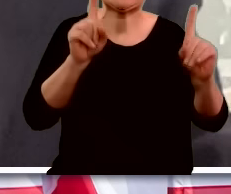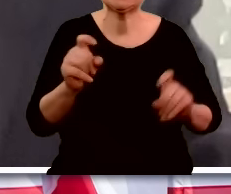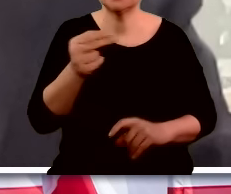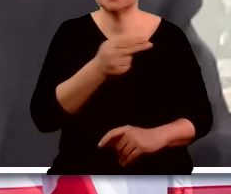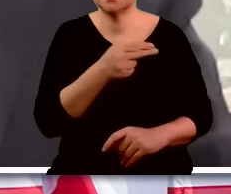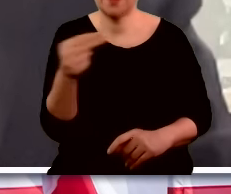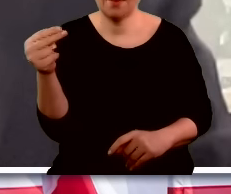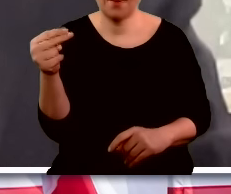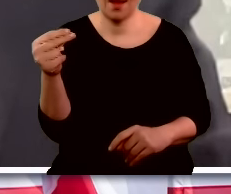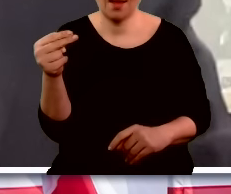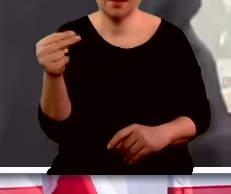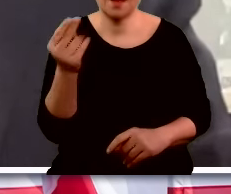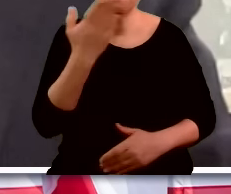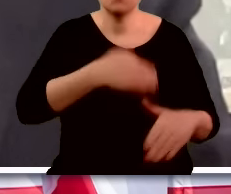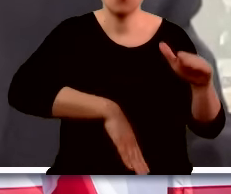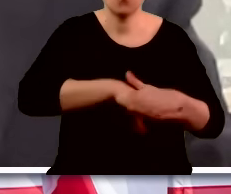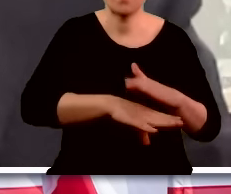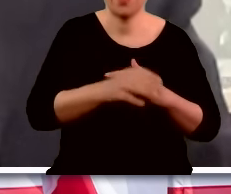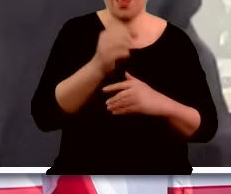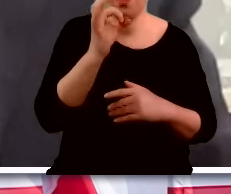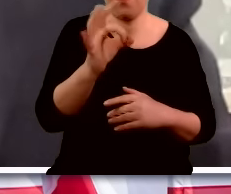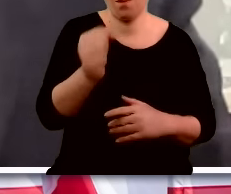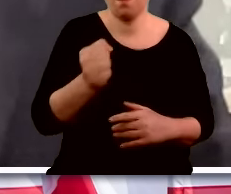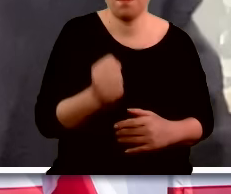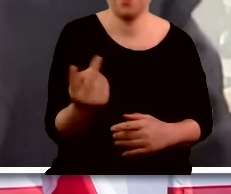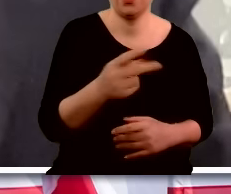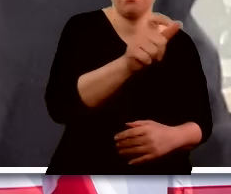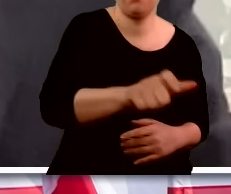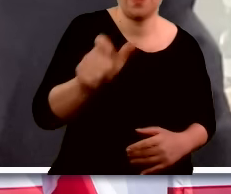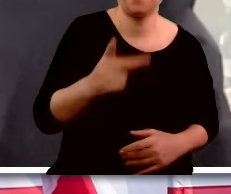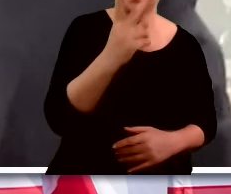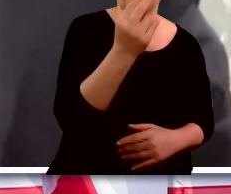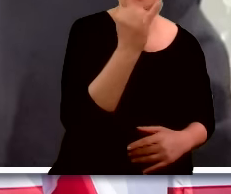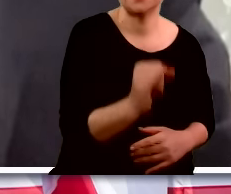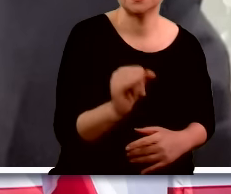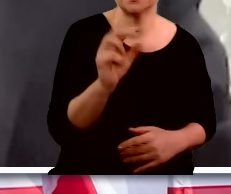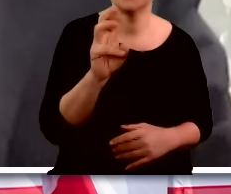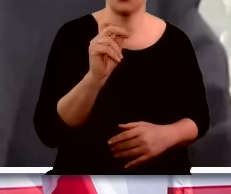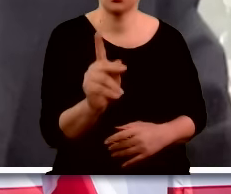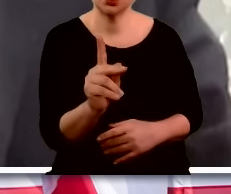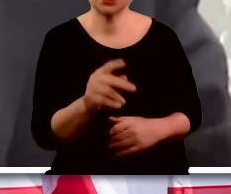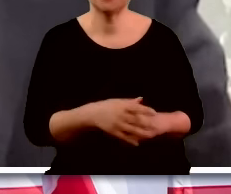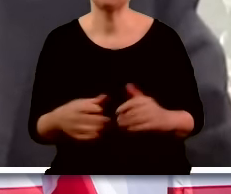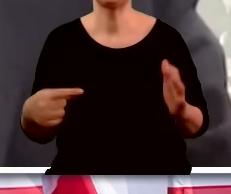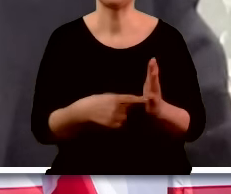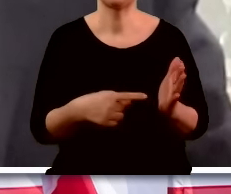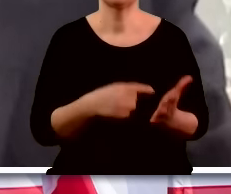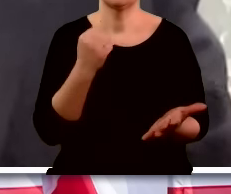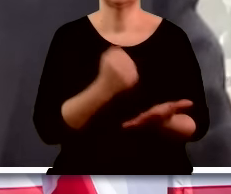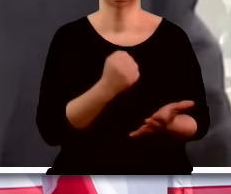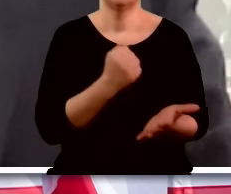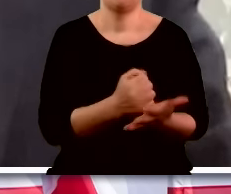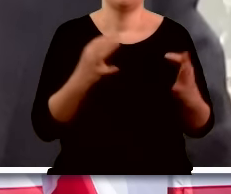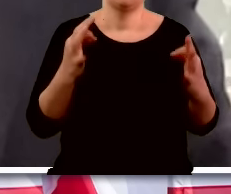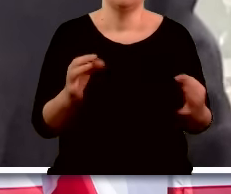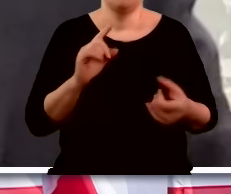wątek mandatów poselskich ministrów Kamińskiego i Wąsika. To jest sprawa, którą żyje polska klasa polityczna.